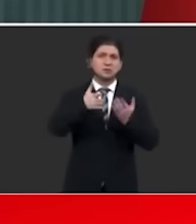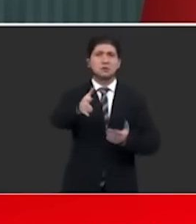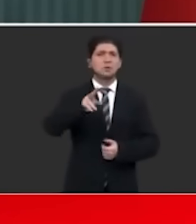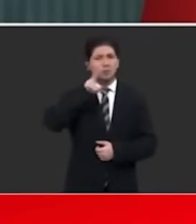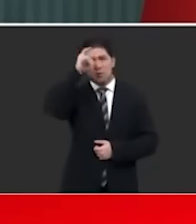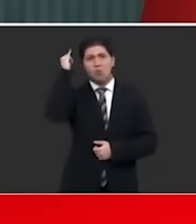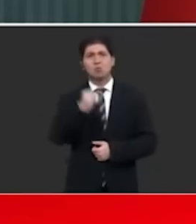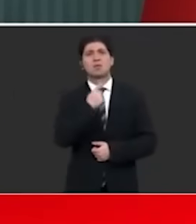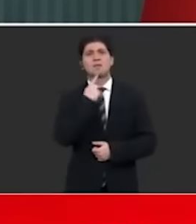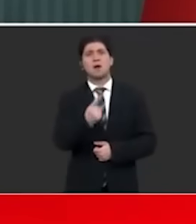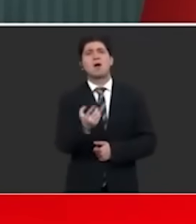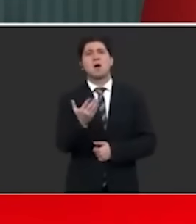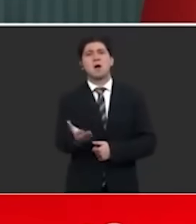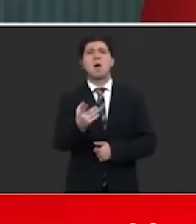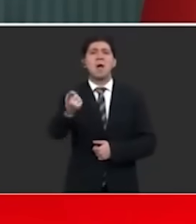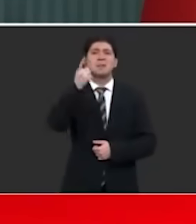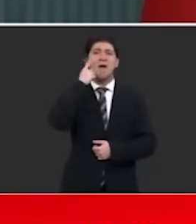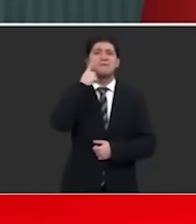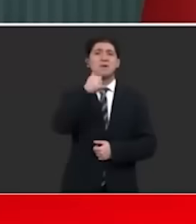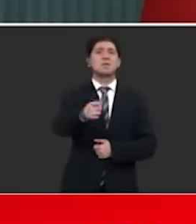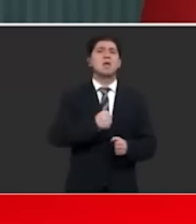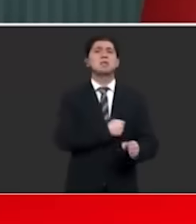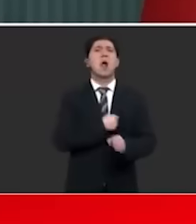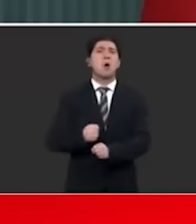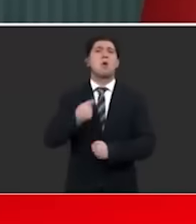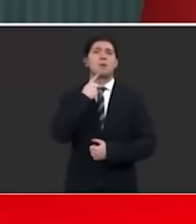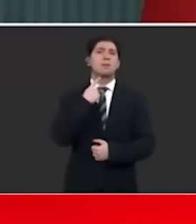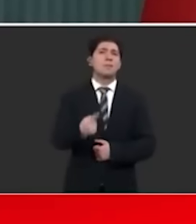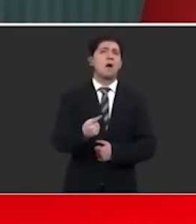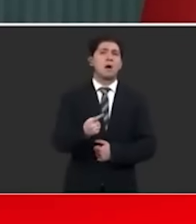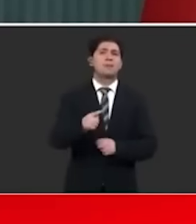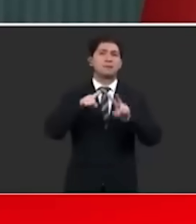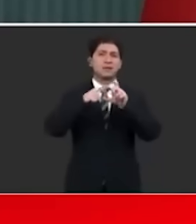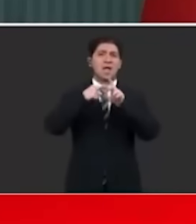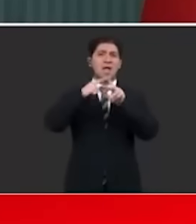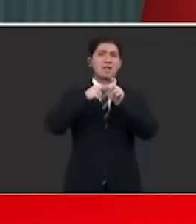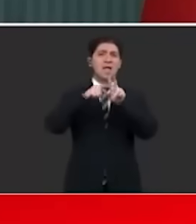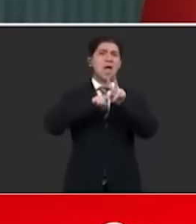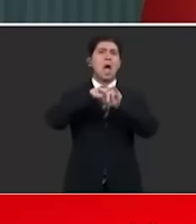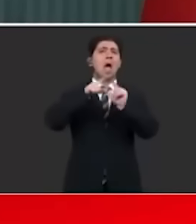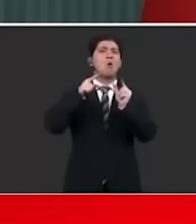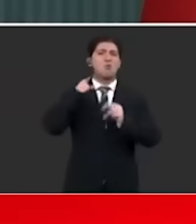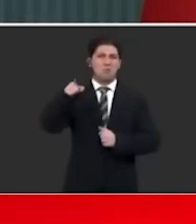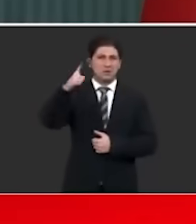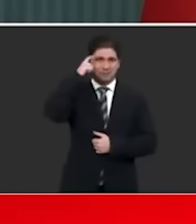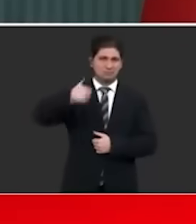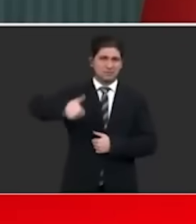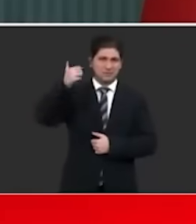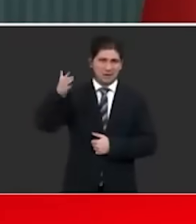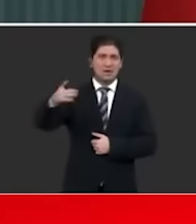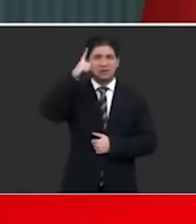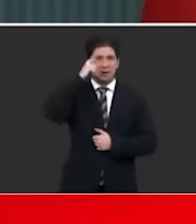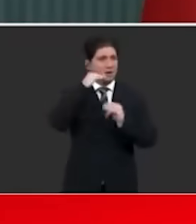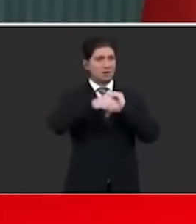Eşkıyalıktır. Devlet terörüdür. Netanyahu, İsrail halkı nezdinde